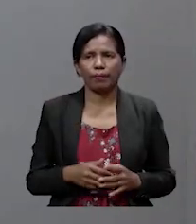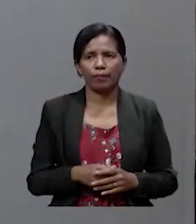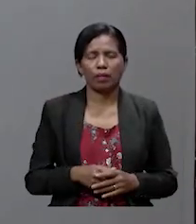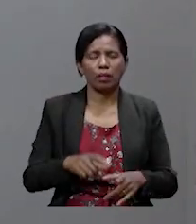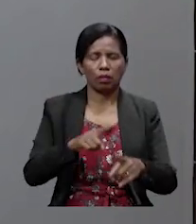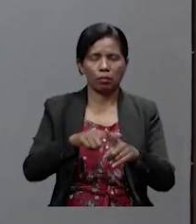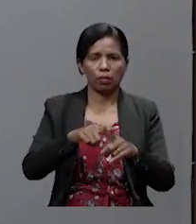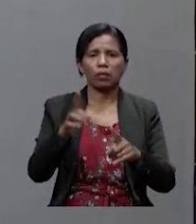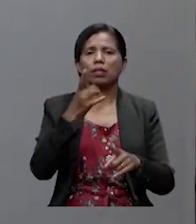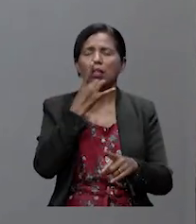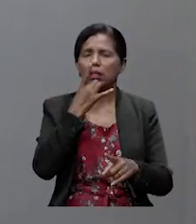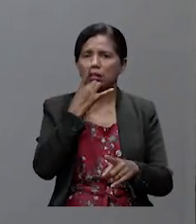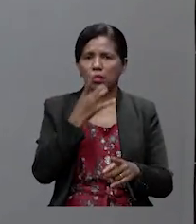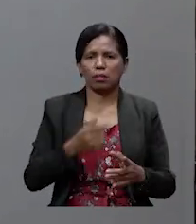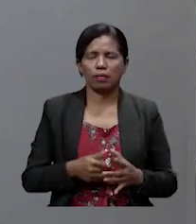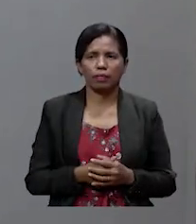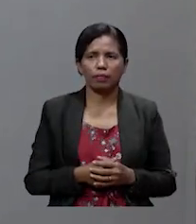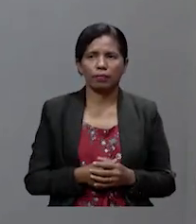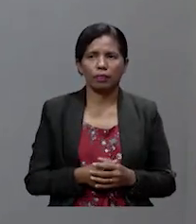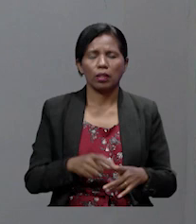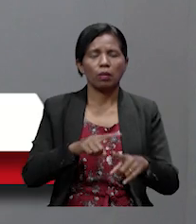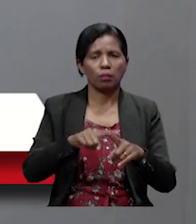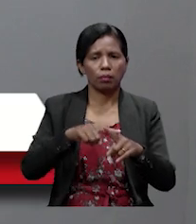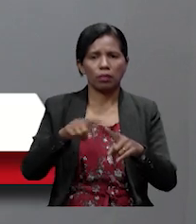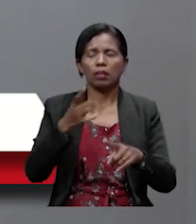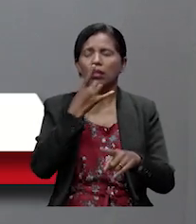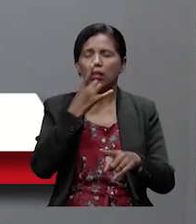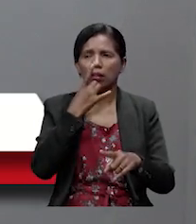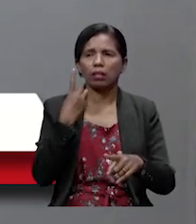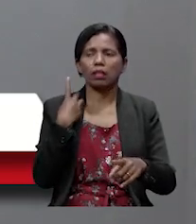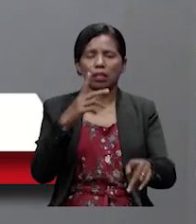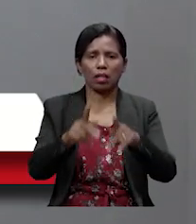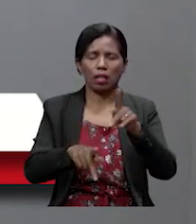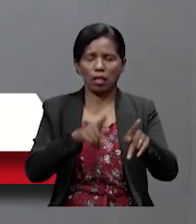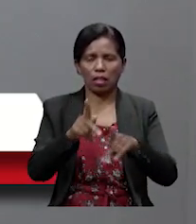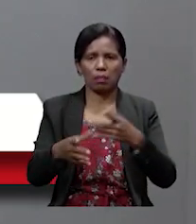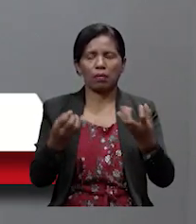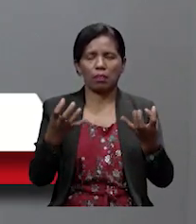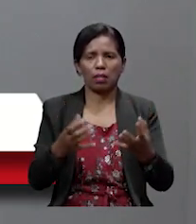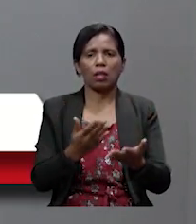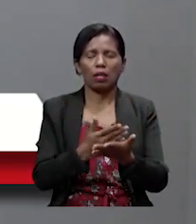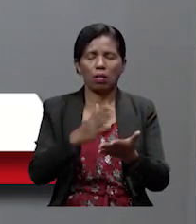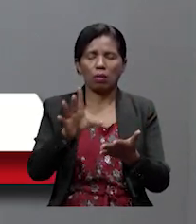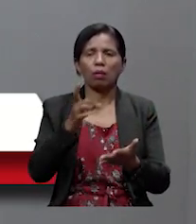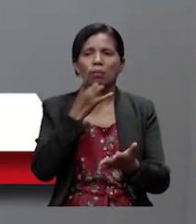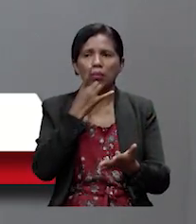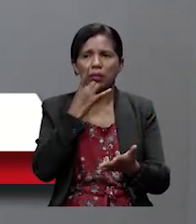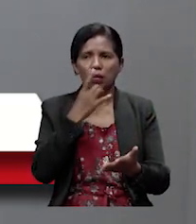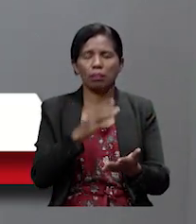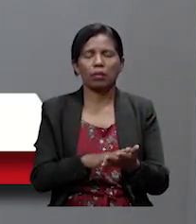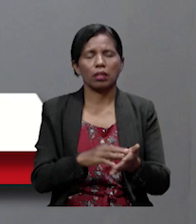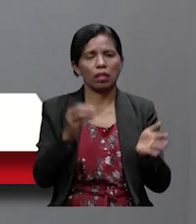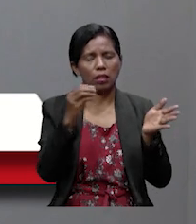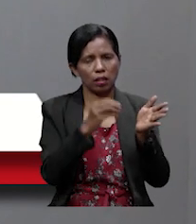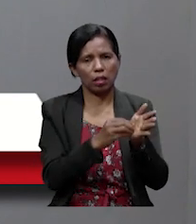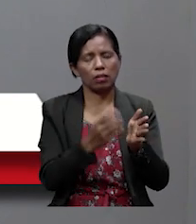elektrisida di ninia. Pulsa elektrisida di ninia ne itene konsumidor sira kuan hola pulsa ne, ba ensi sirne prepago